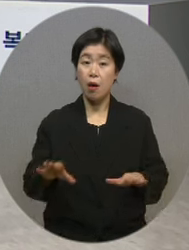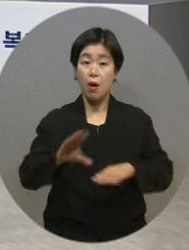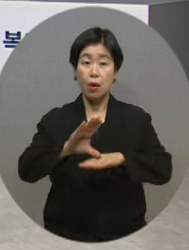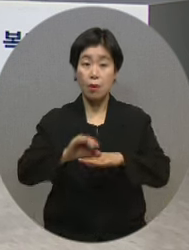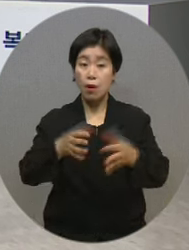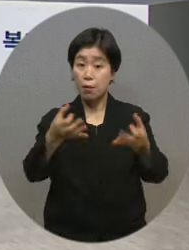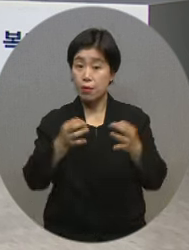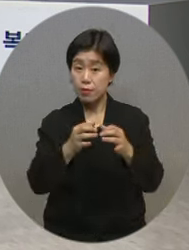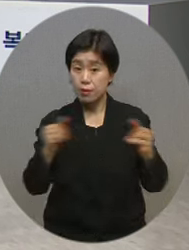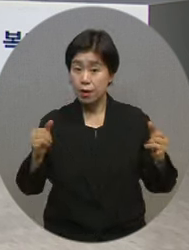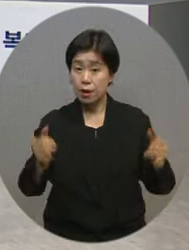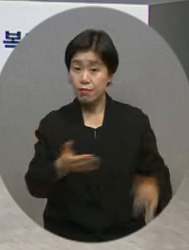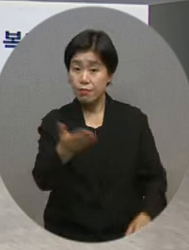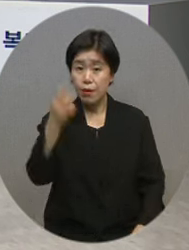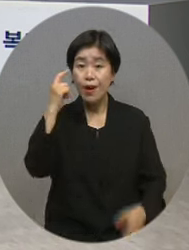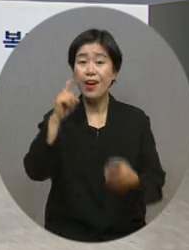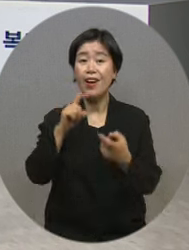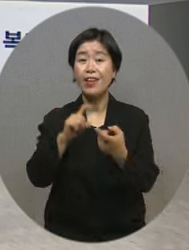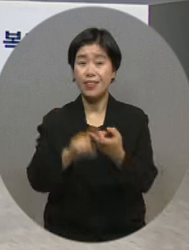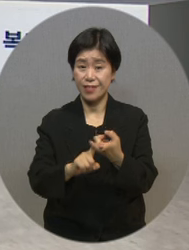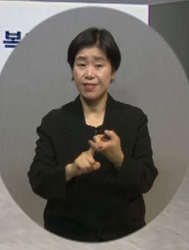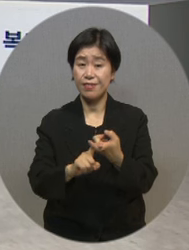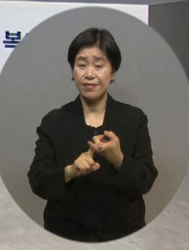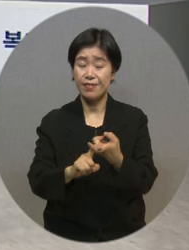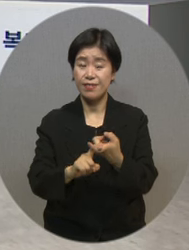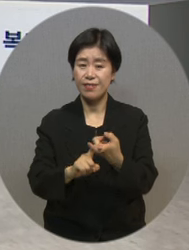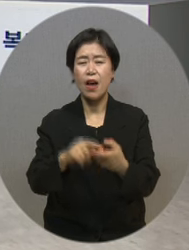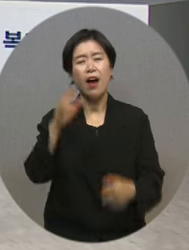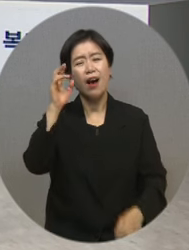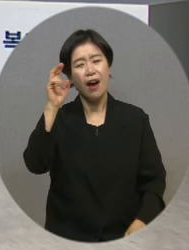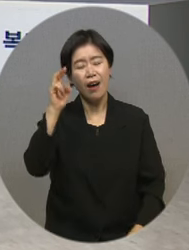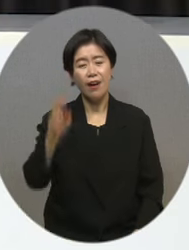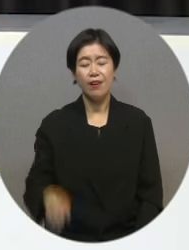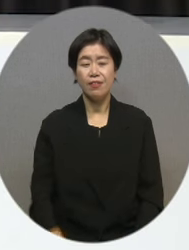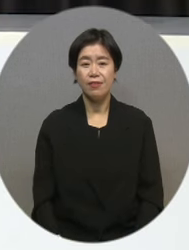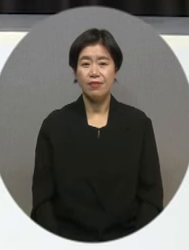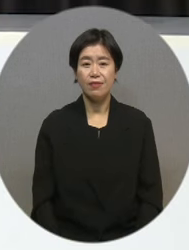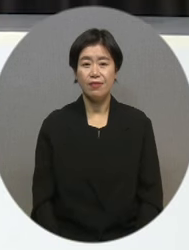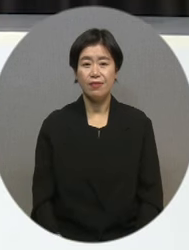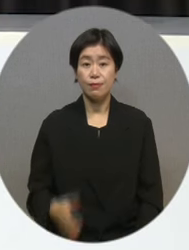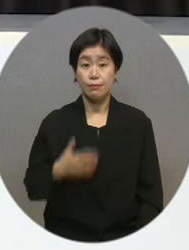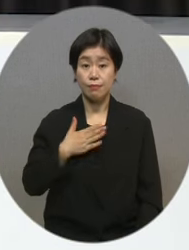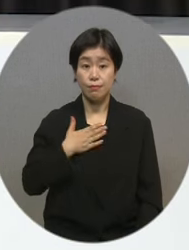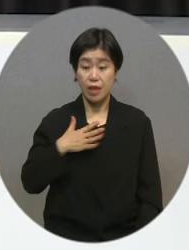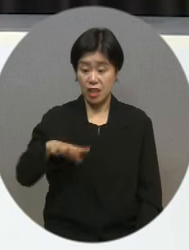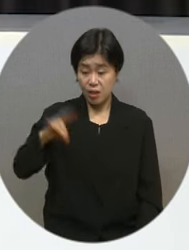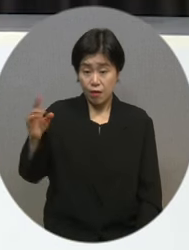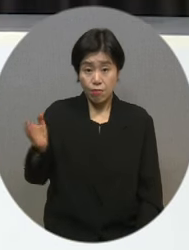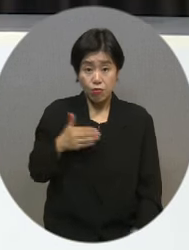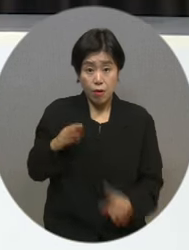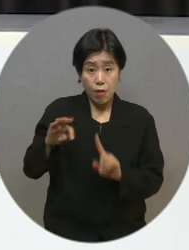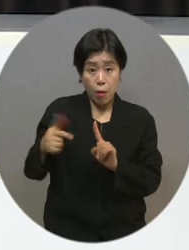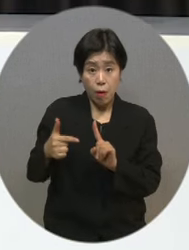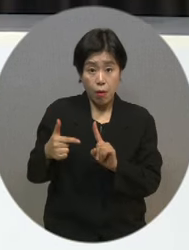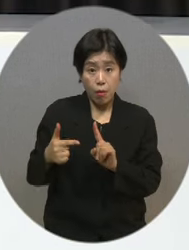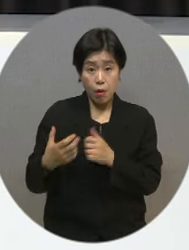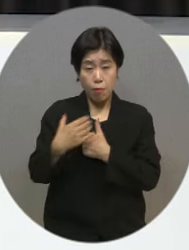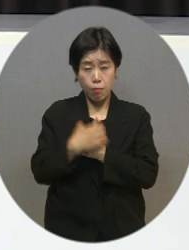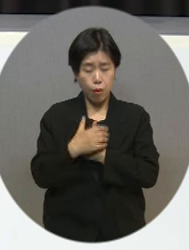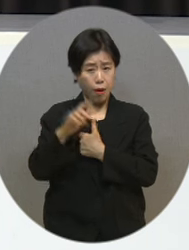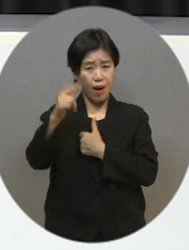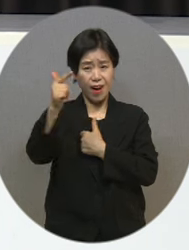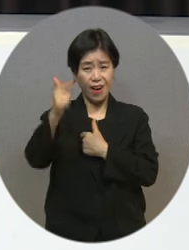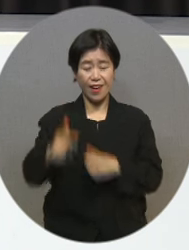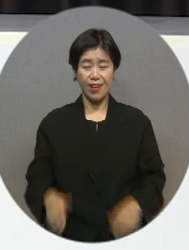시청자분들도 굉장히 관심 갖고 보셨을 것 같은데요. 제가 처음부터 1번이 아니었습니다.